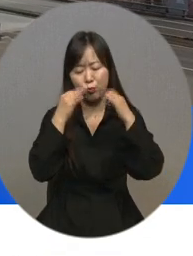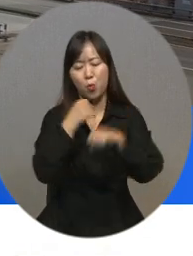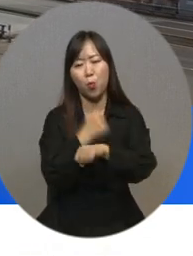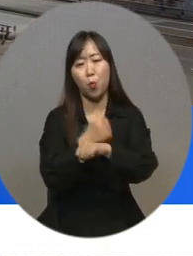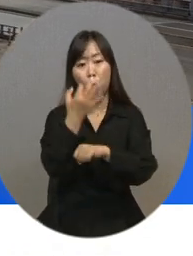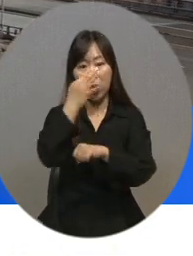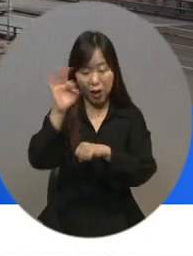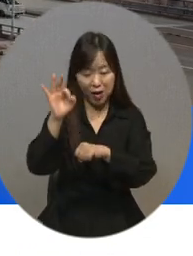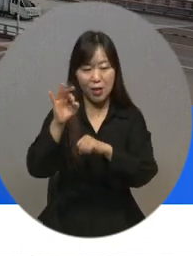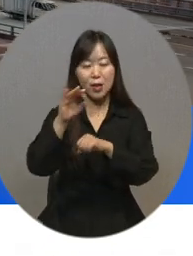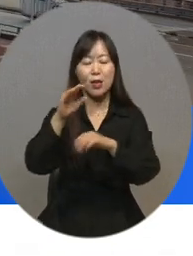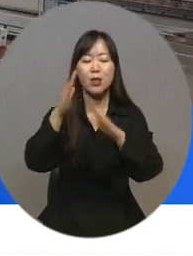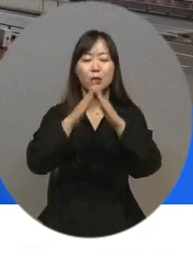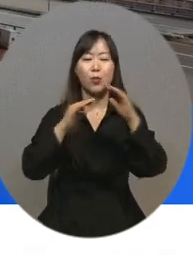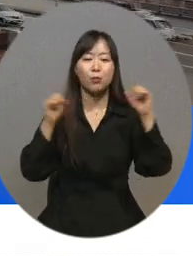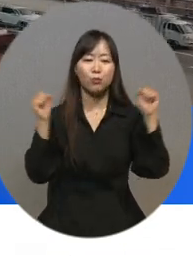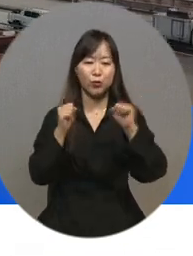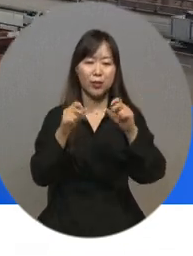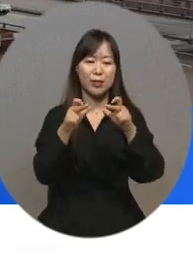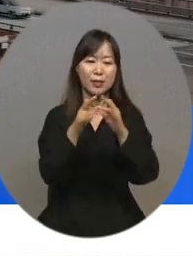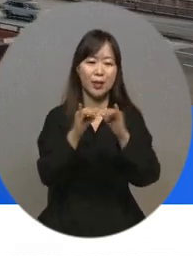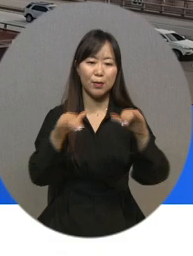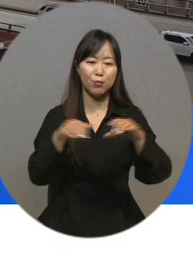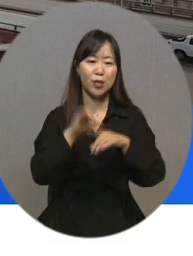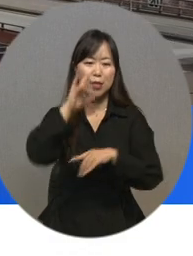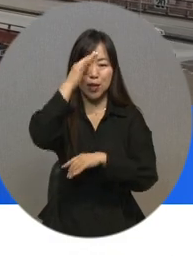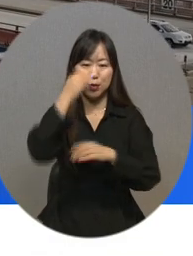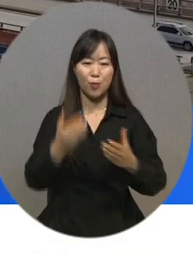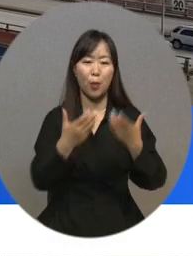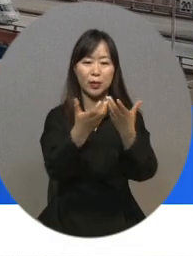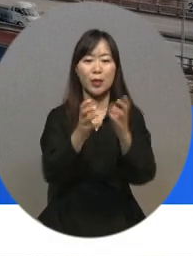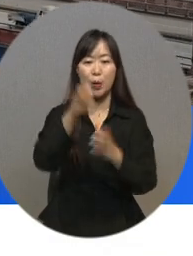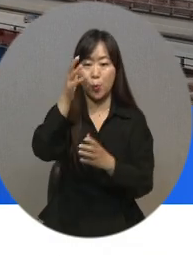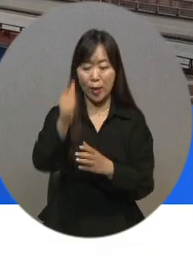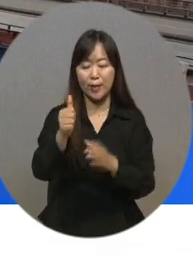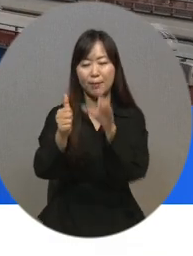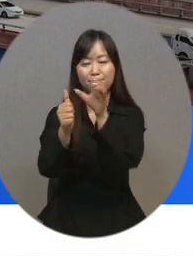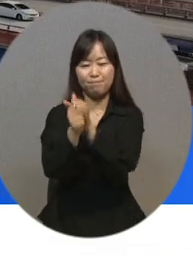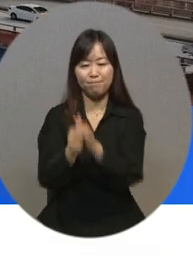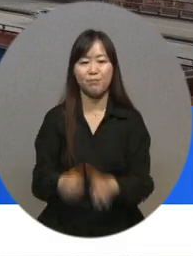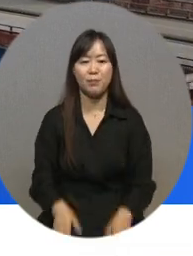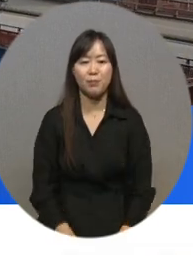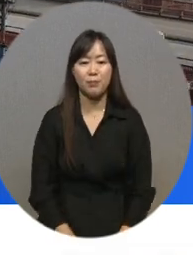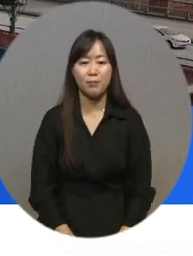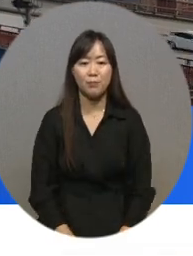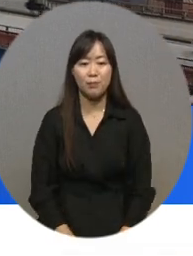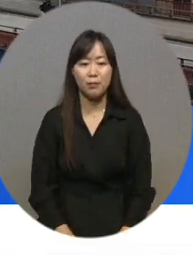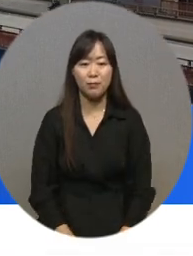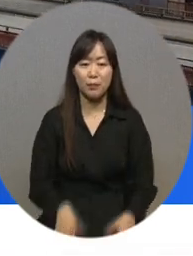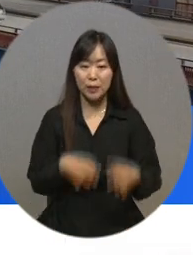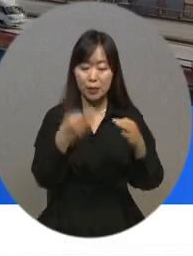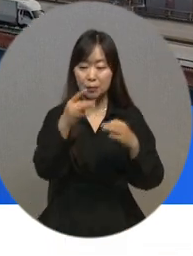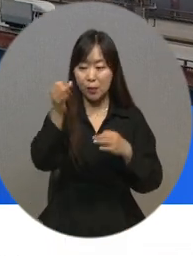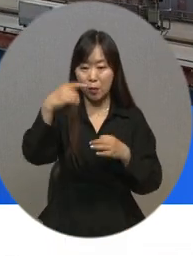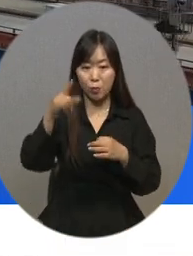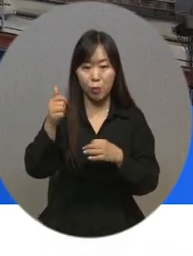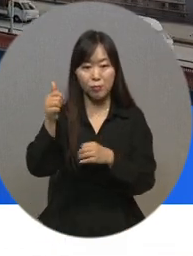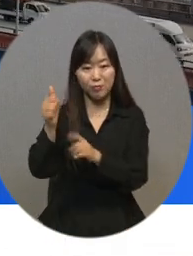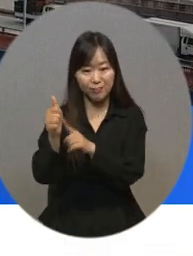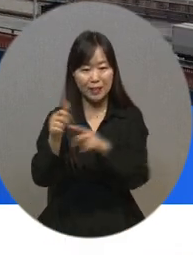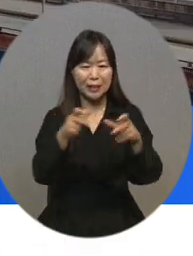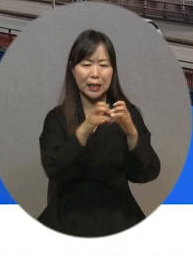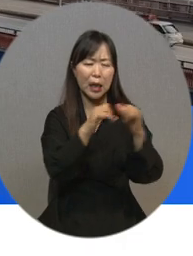인정받아 전북 장애인 문화예술 봉사단 회장으로 임명됐습니다 신임 김태곤 회장은